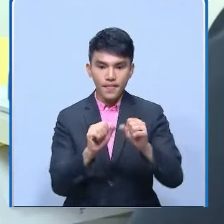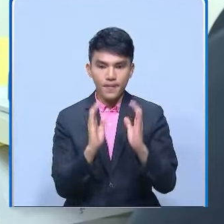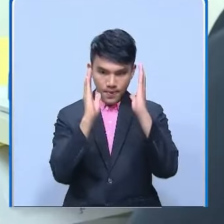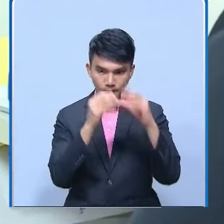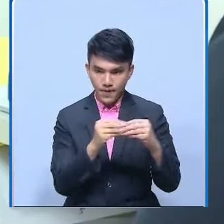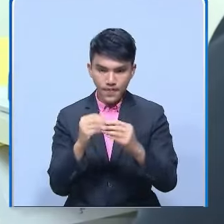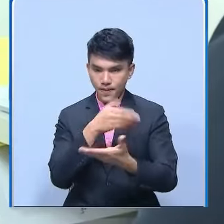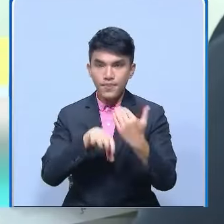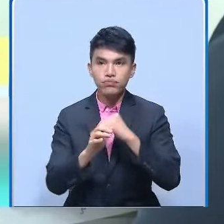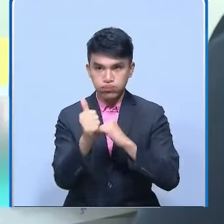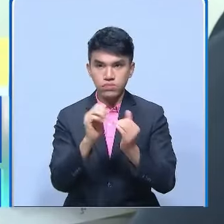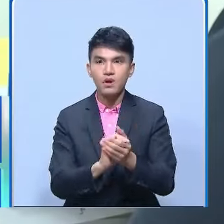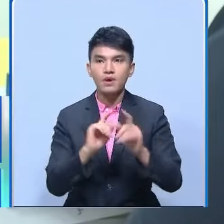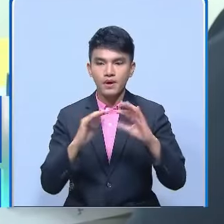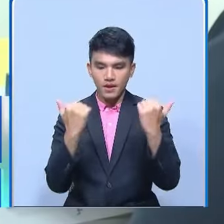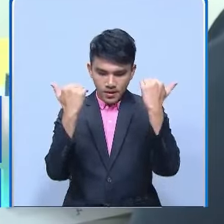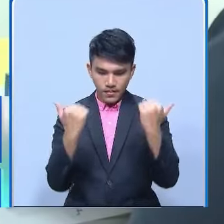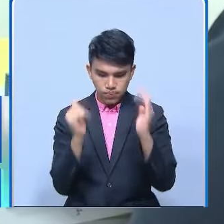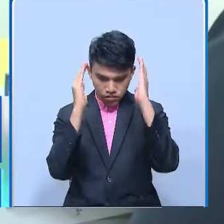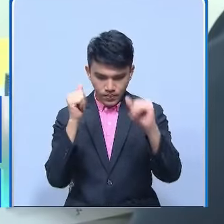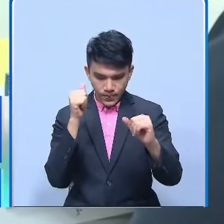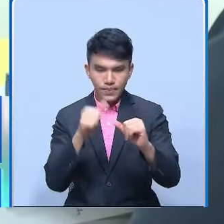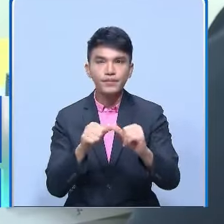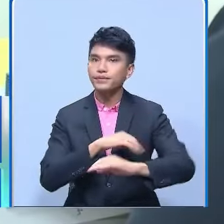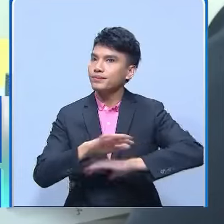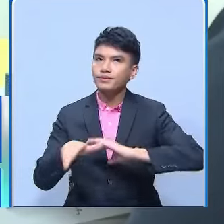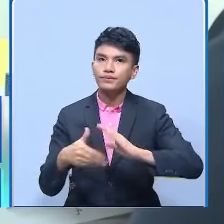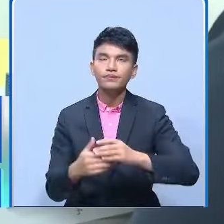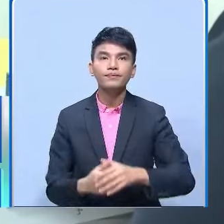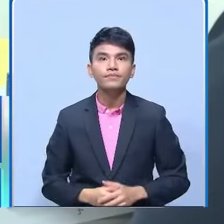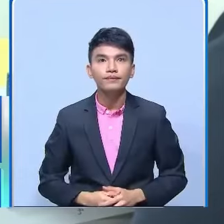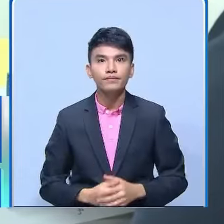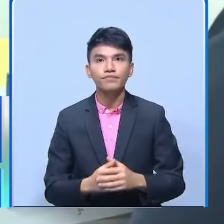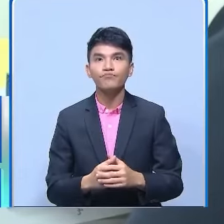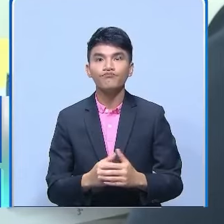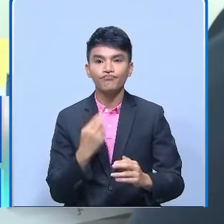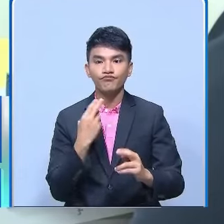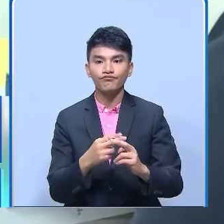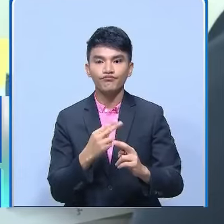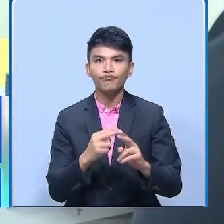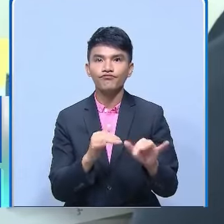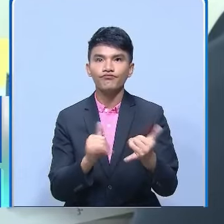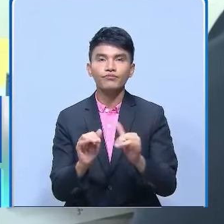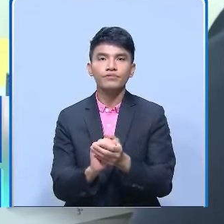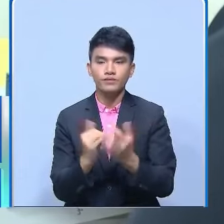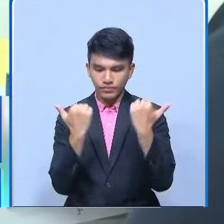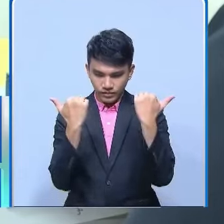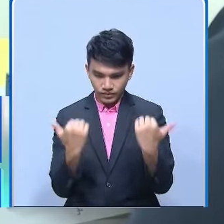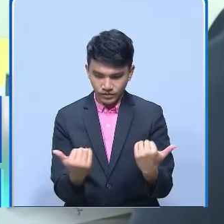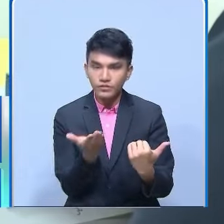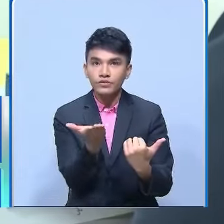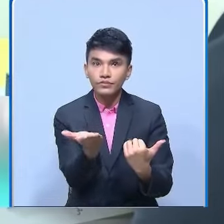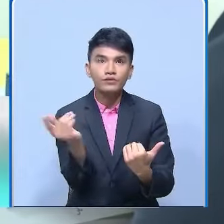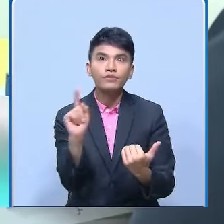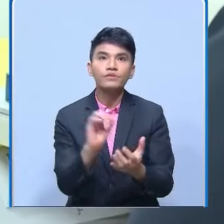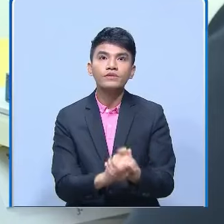ไปนะครับแต่ส่วนพวกของคนที่พาไปนั้นนะครับนะเป็นปรากฏชื่อเล่นซึ่งตอนเนี้ยขออนุญาตที่จะนำเรียน